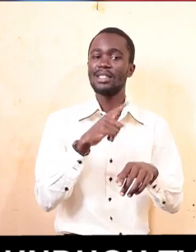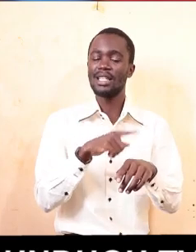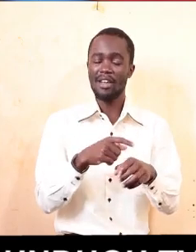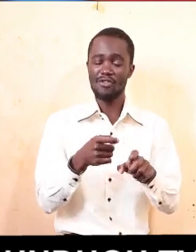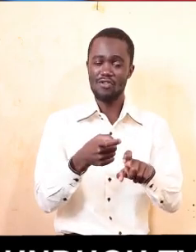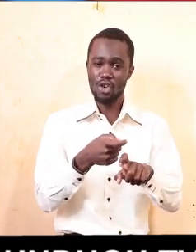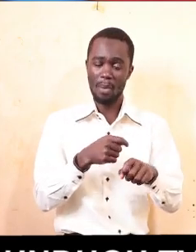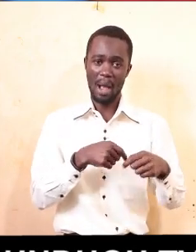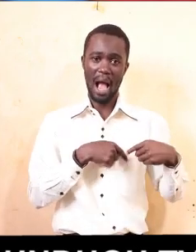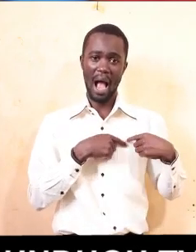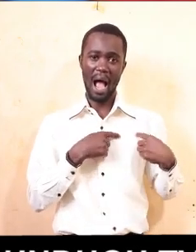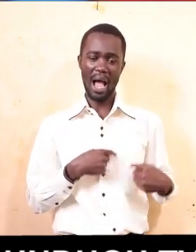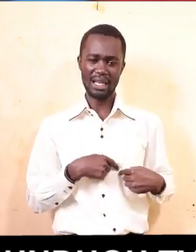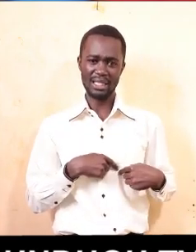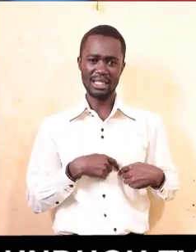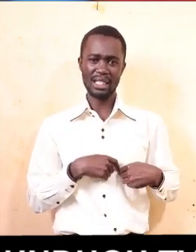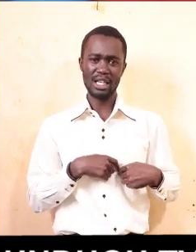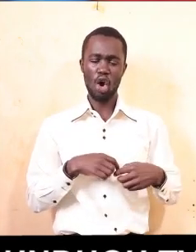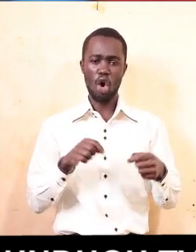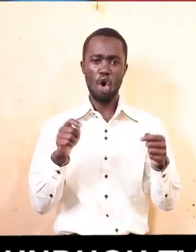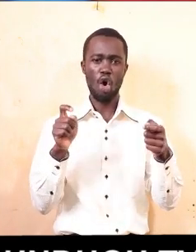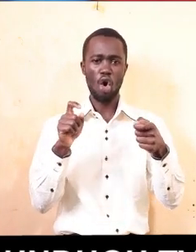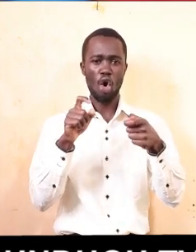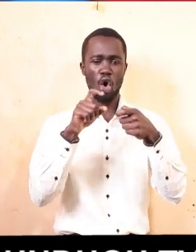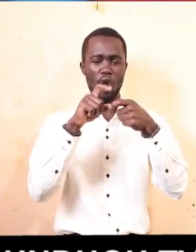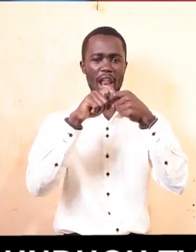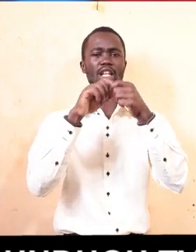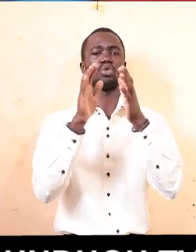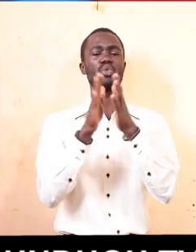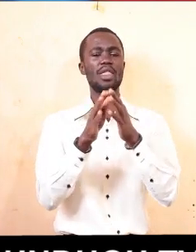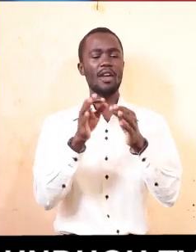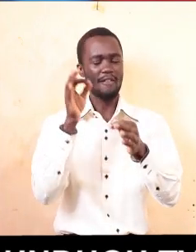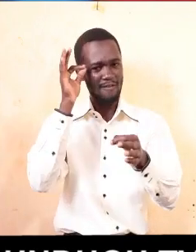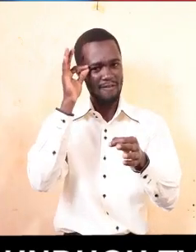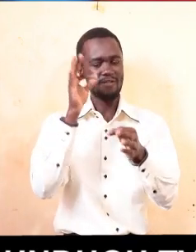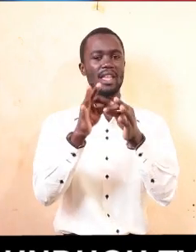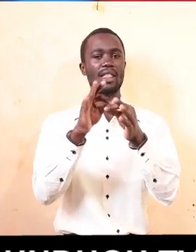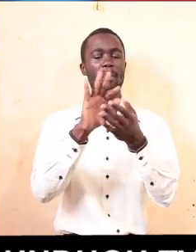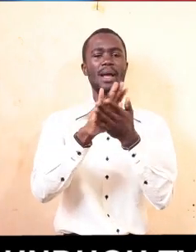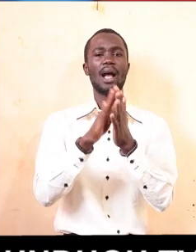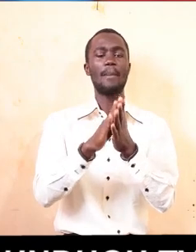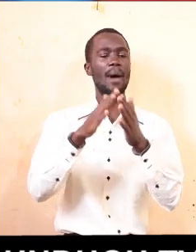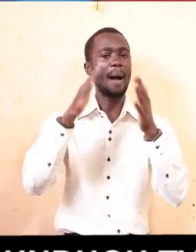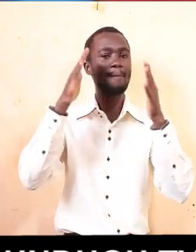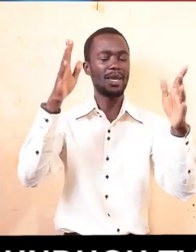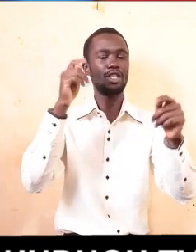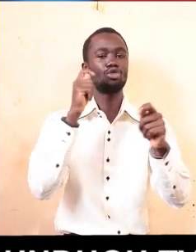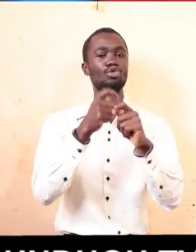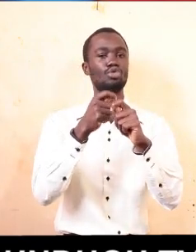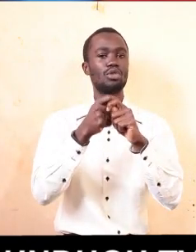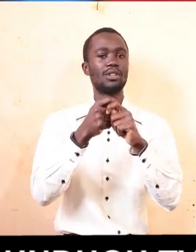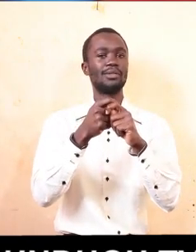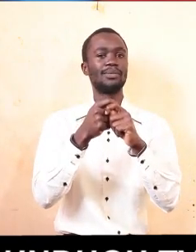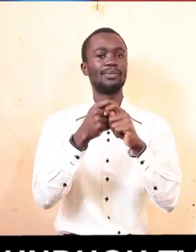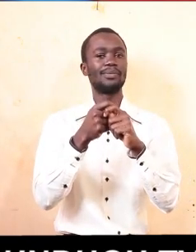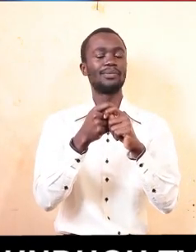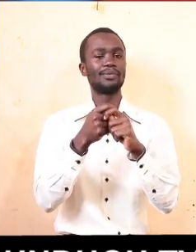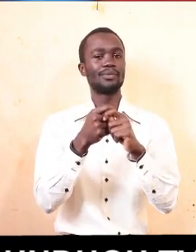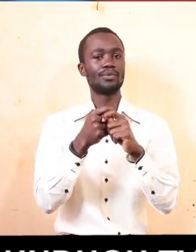mwake na kuconnect na imani inaweza kuwa silaha kubwa sana. Kwa sababu walisema mimi ni